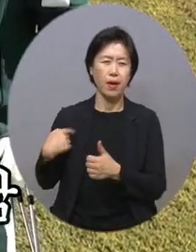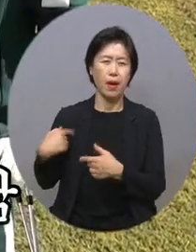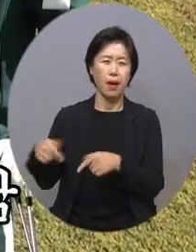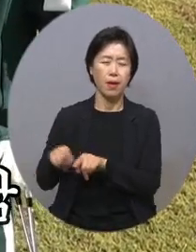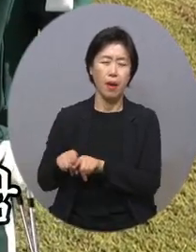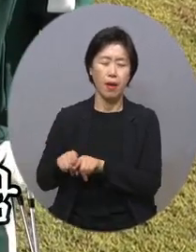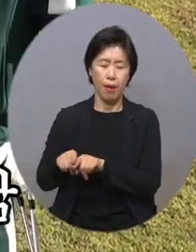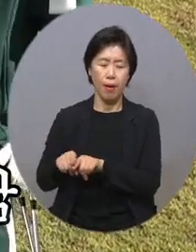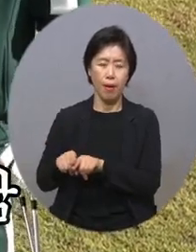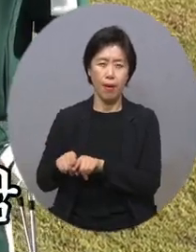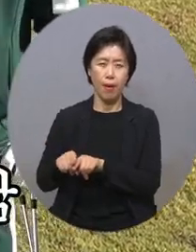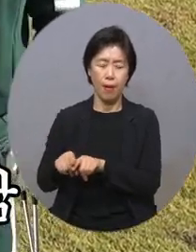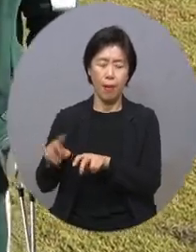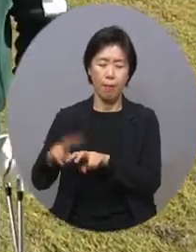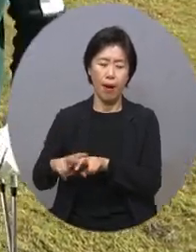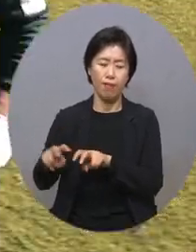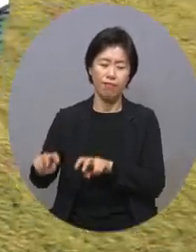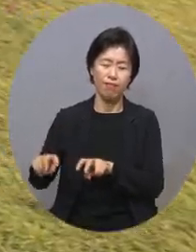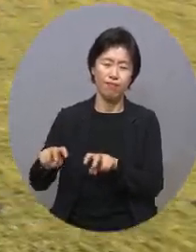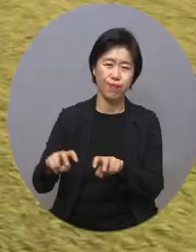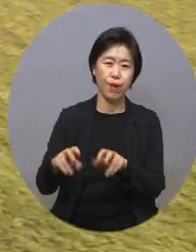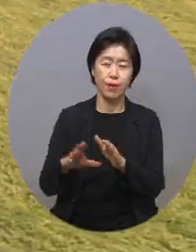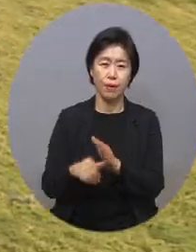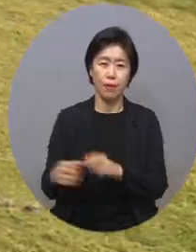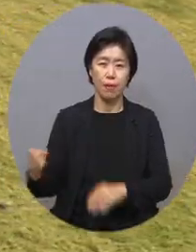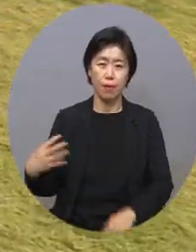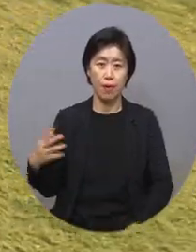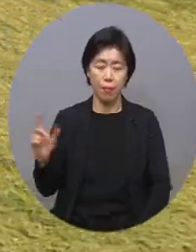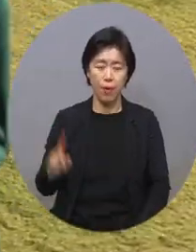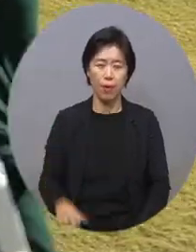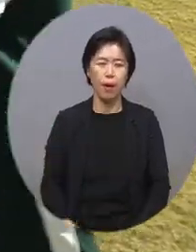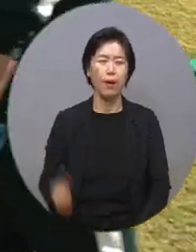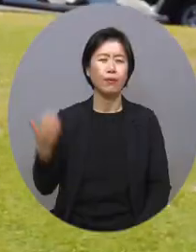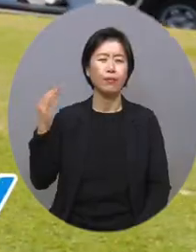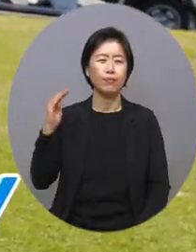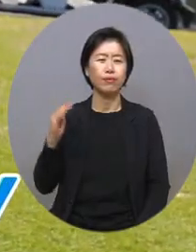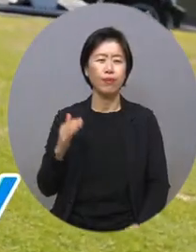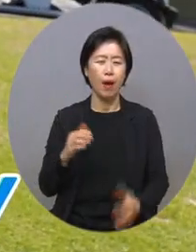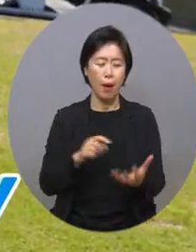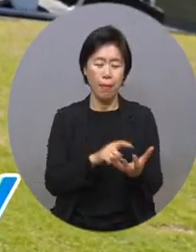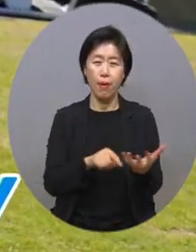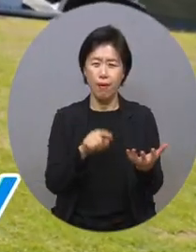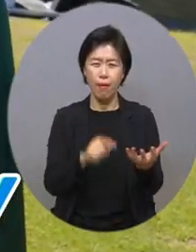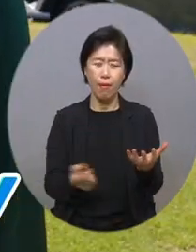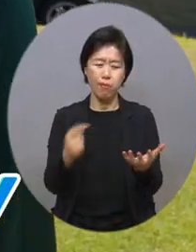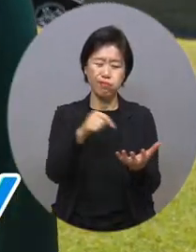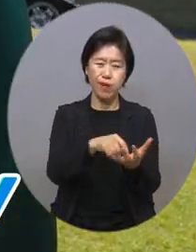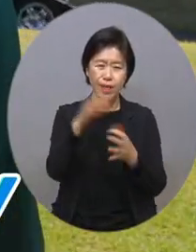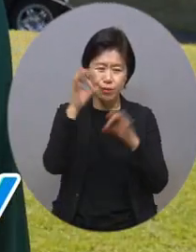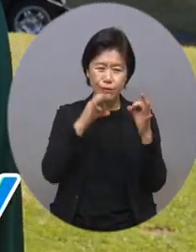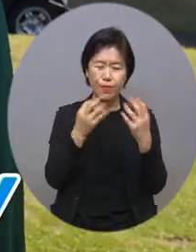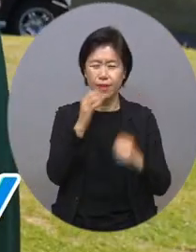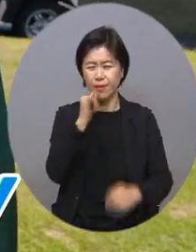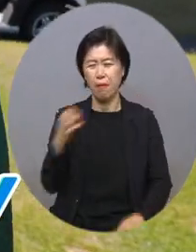갖고 선물 붙였대요. 아, 벙신. 어, 김벙신 씨. 봐야 되겠다. 456번 김벙신